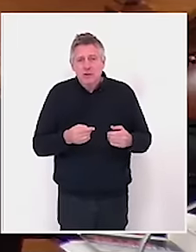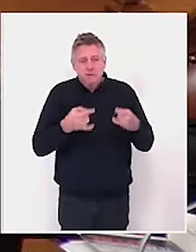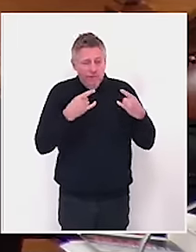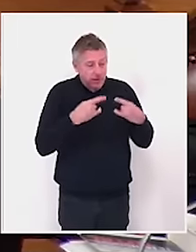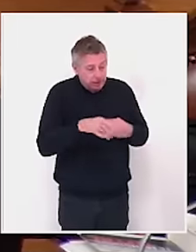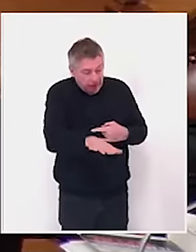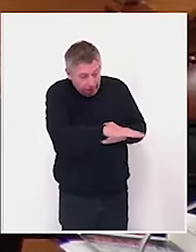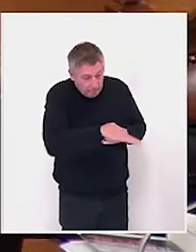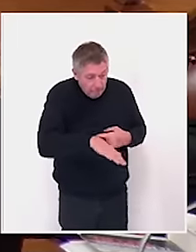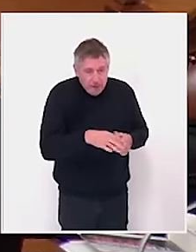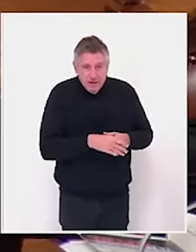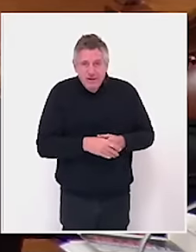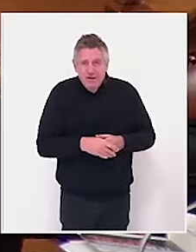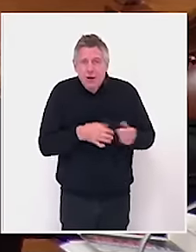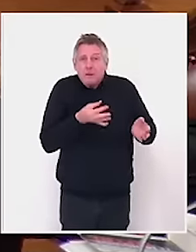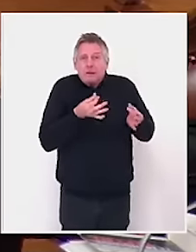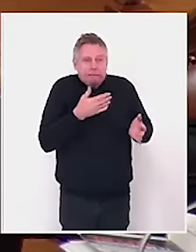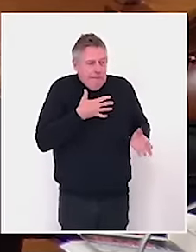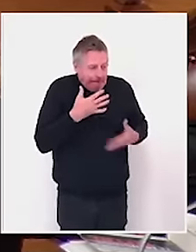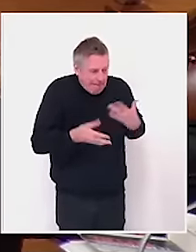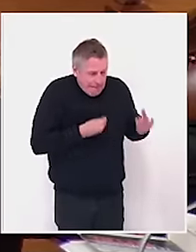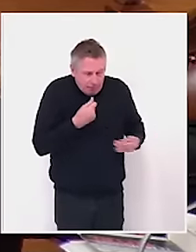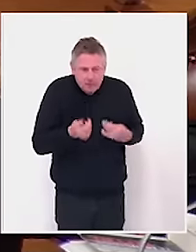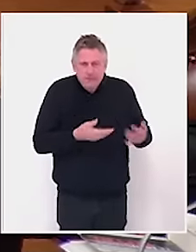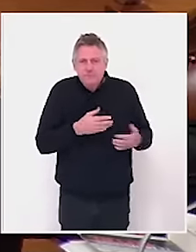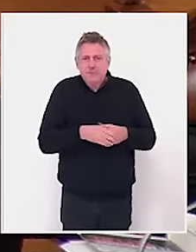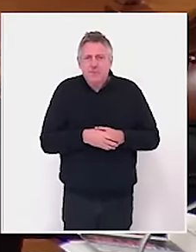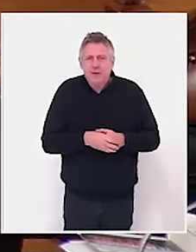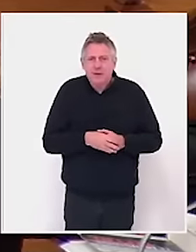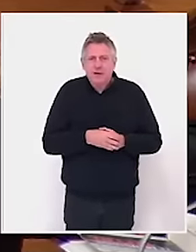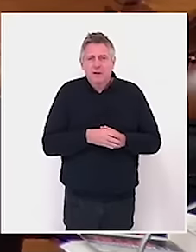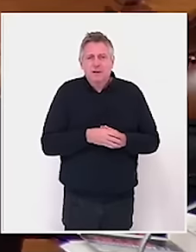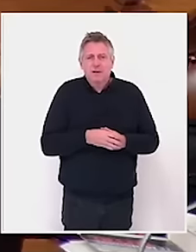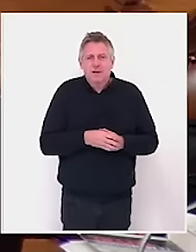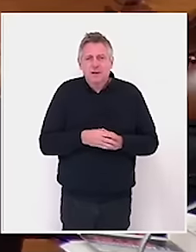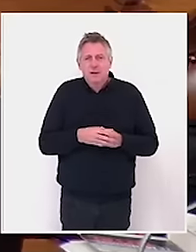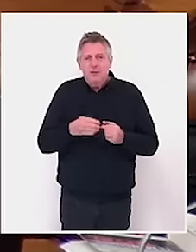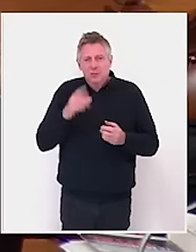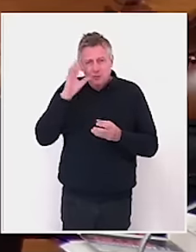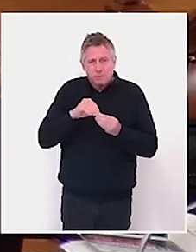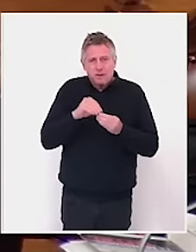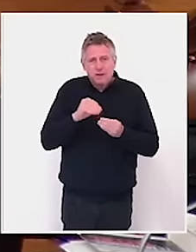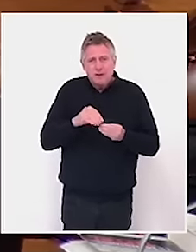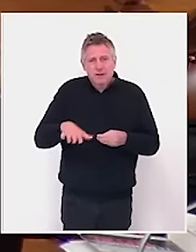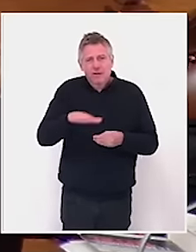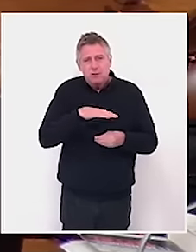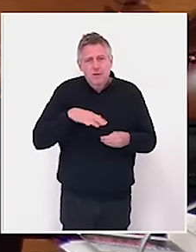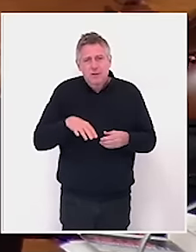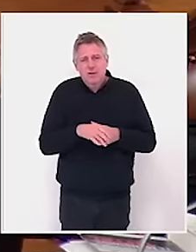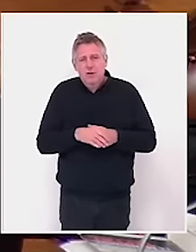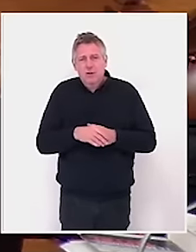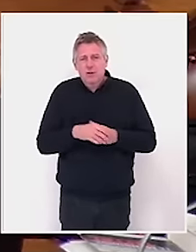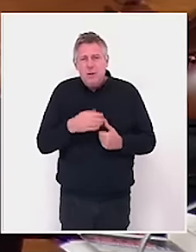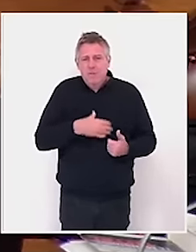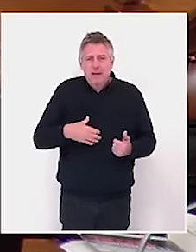Et c'est peut-être pour ça qu'on est un peu sensibilisé, mais je pense que c'est pas que pour ça. Et donc, du coup, c'était le problème qu'on voulait se poser. C'est une mairie